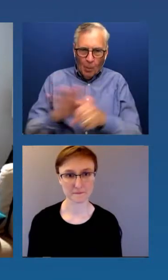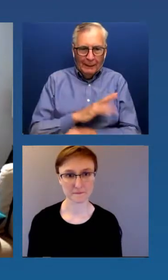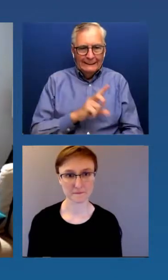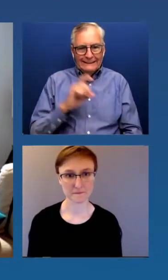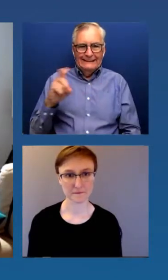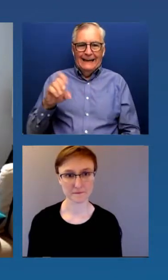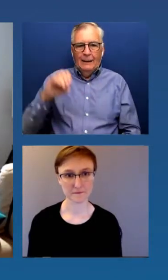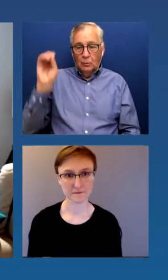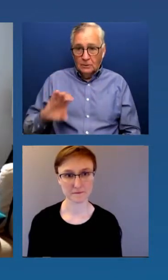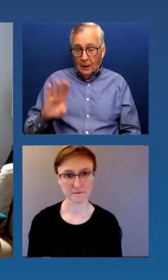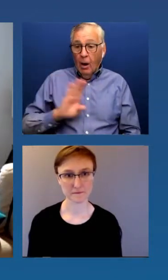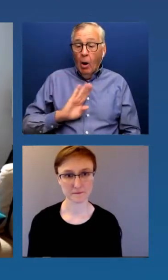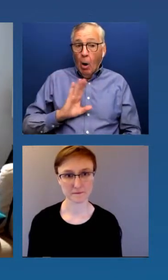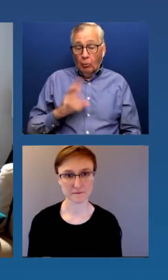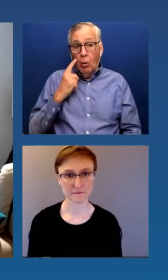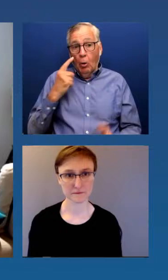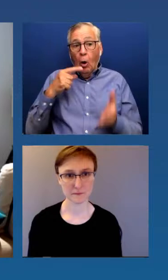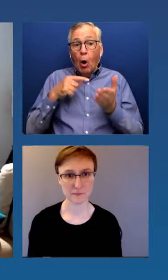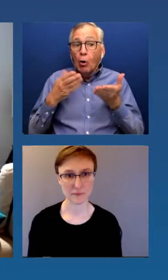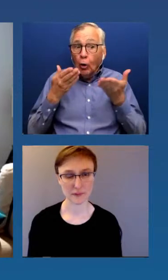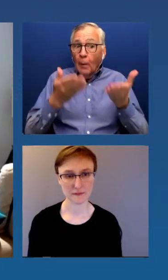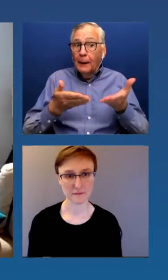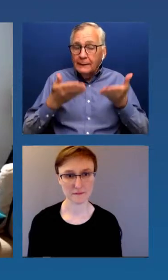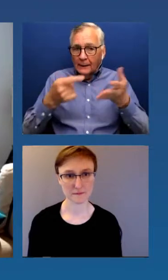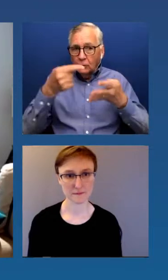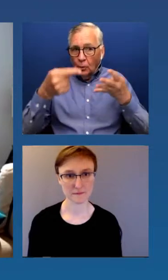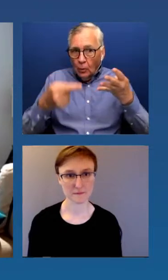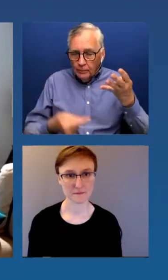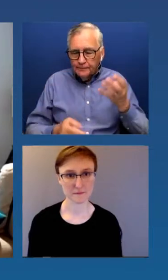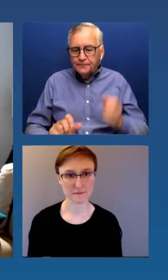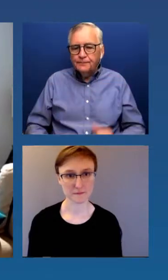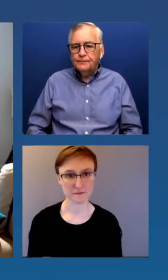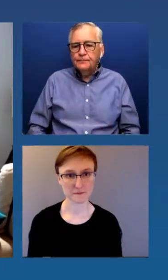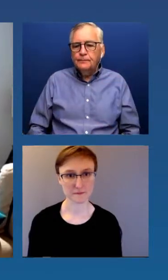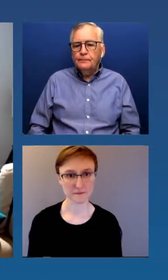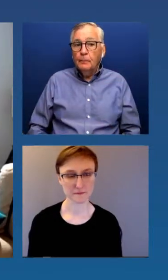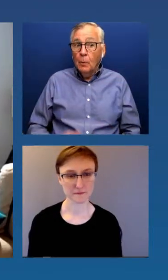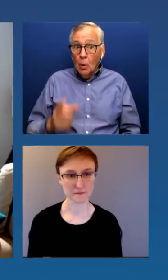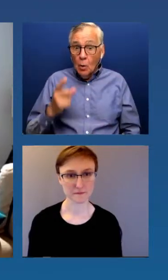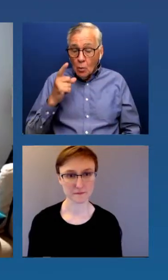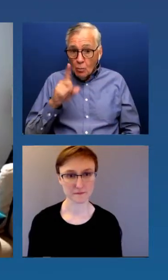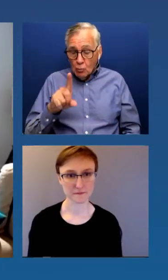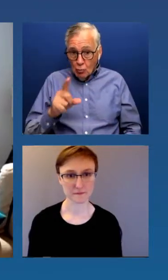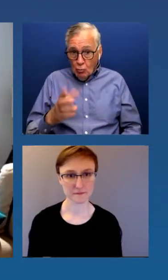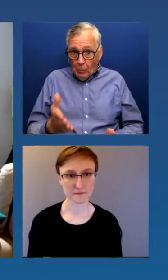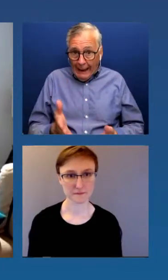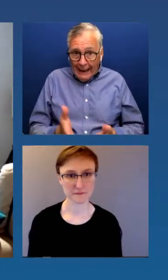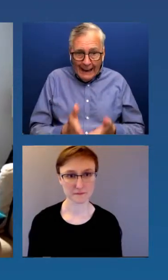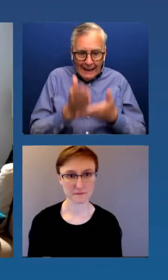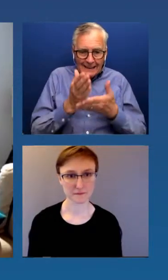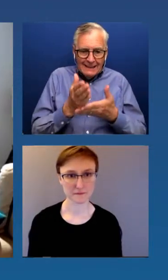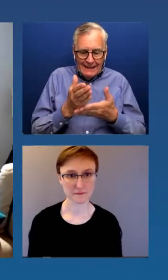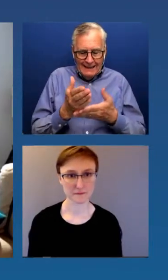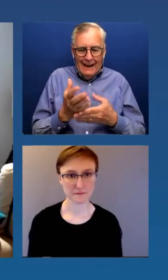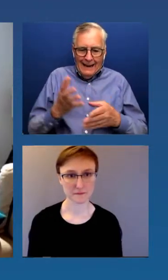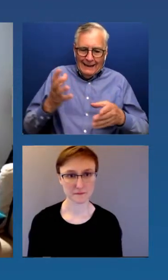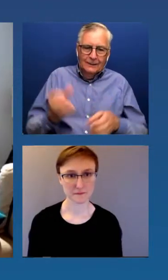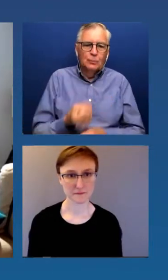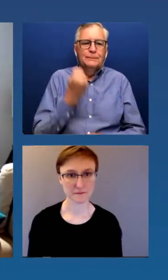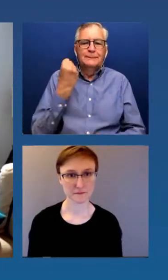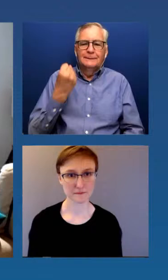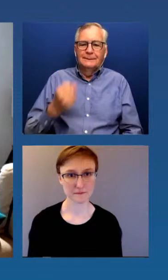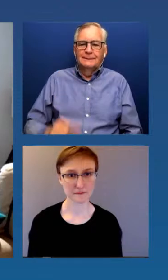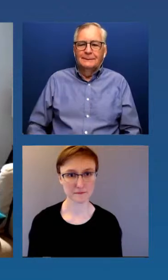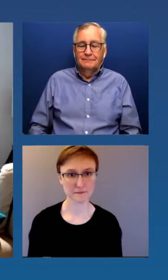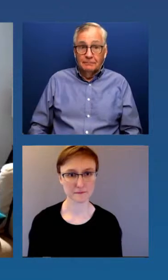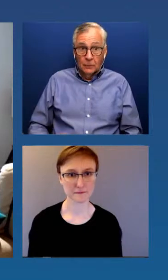avons quelques recommandations spécifiques qui peuvent nous aider à y parvenir.